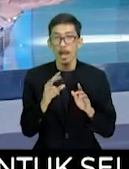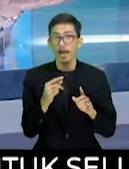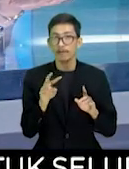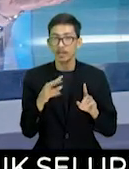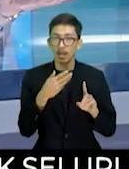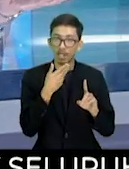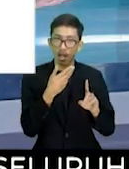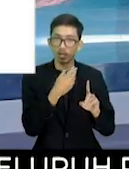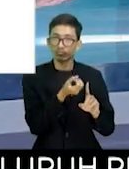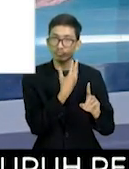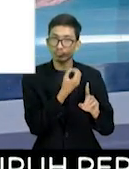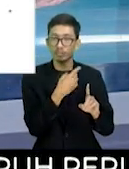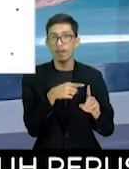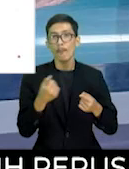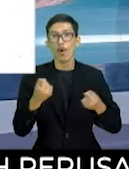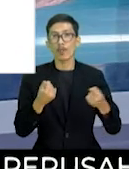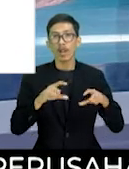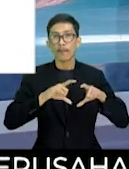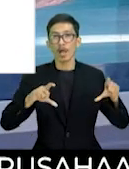keterangan terkait penggunaan plat nomor